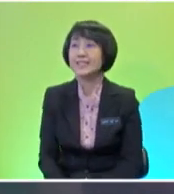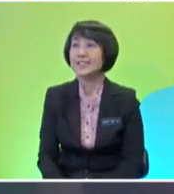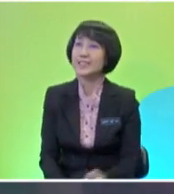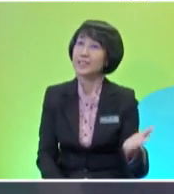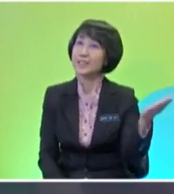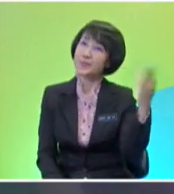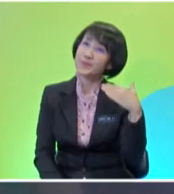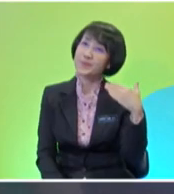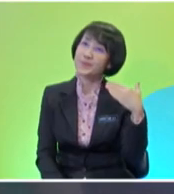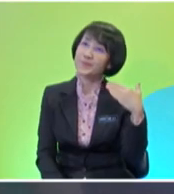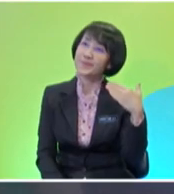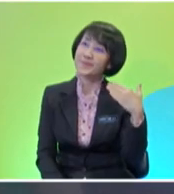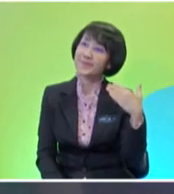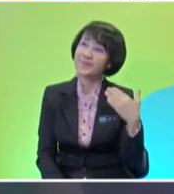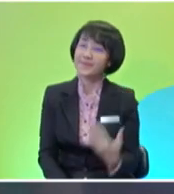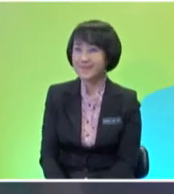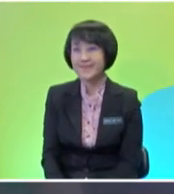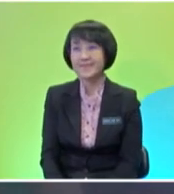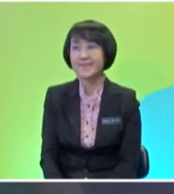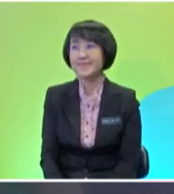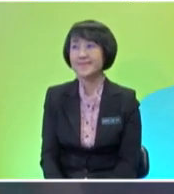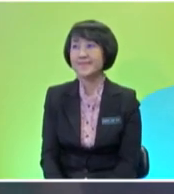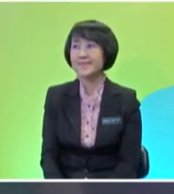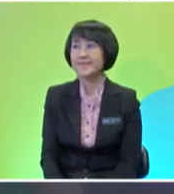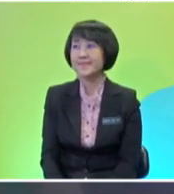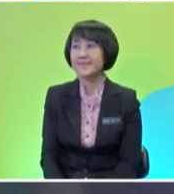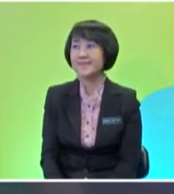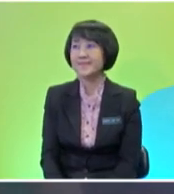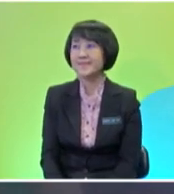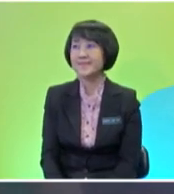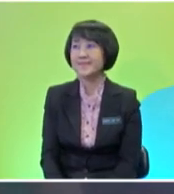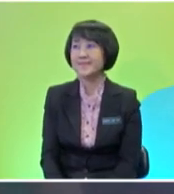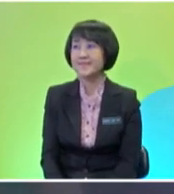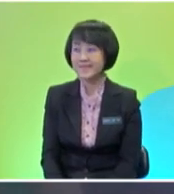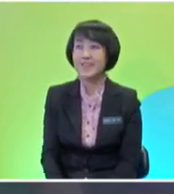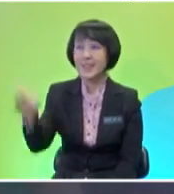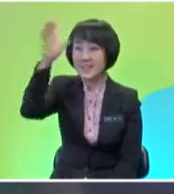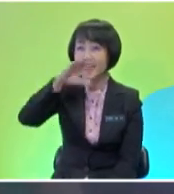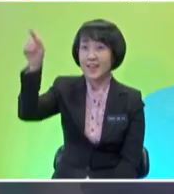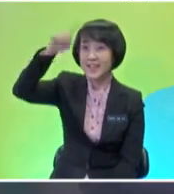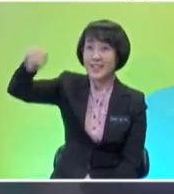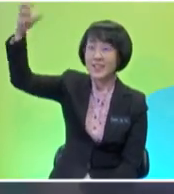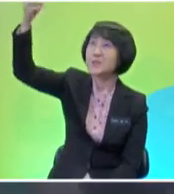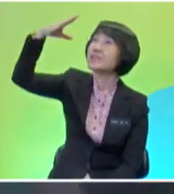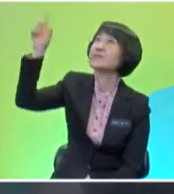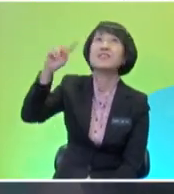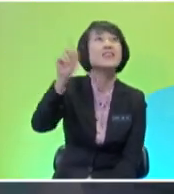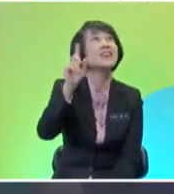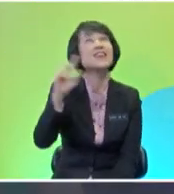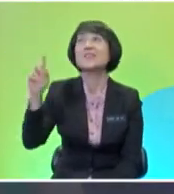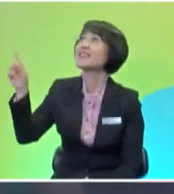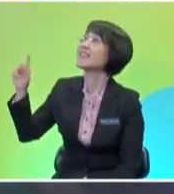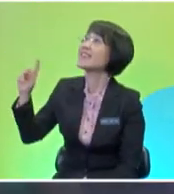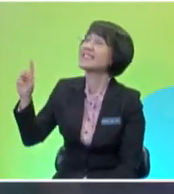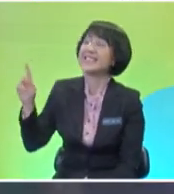jom. Silakan Cikgu ke sana, saya ke sini. Mari kita keluar. Mari kita mencari sumber matahari. Ya, mana matahari? Jom, matahari di mana?